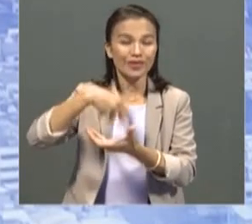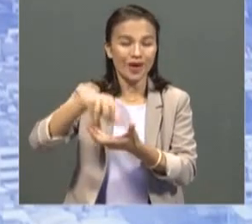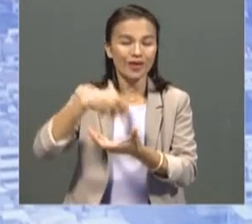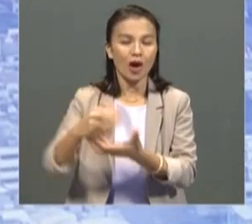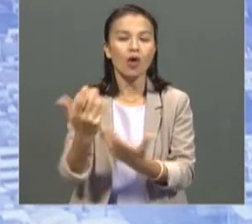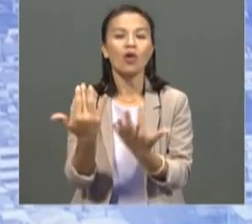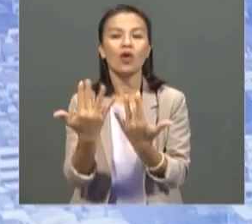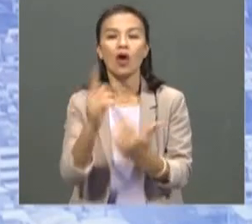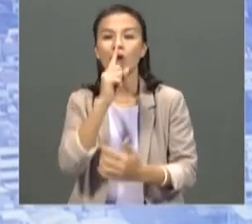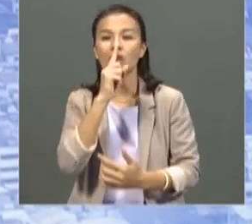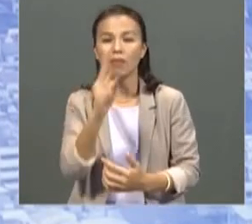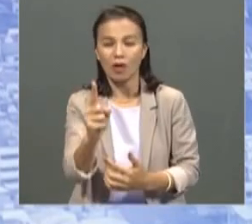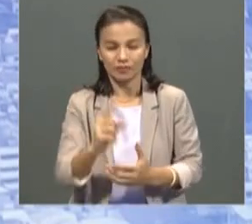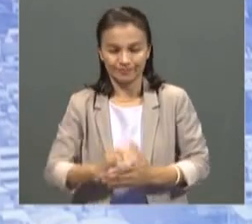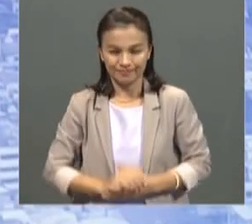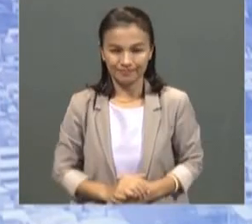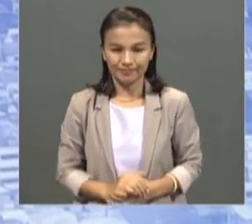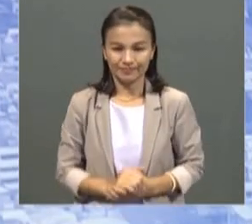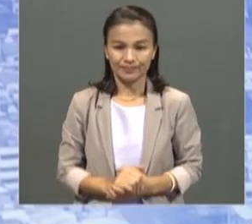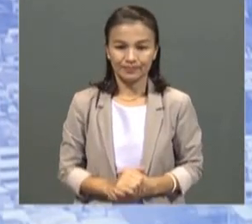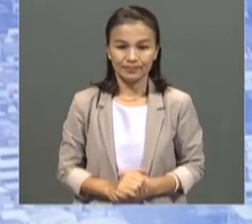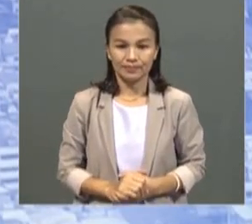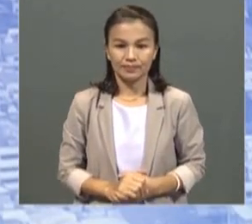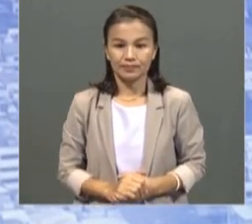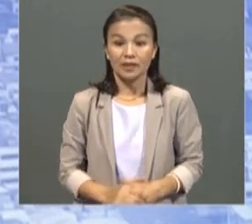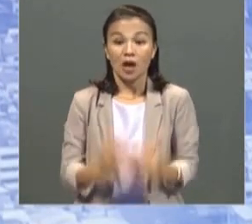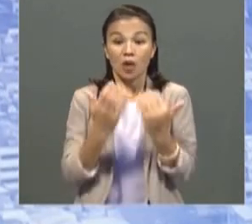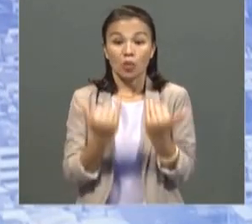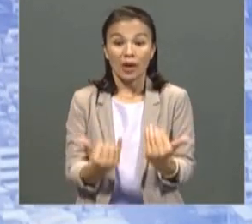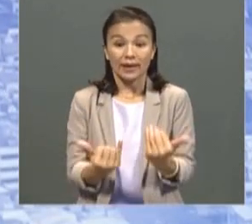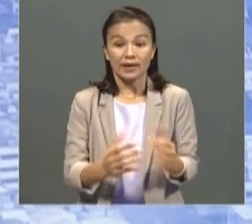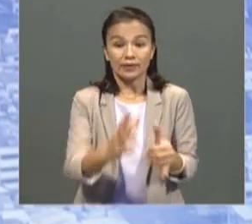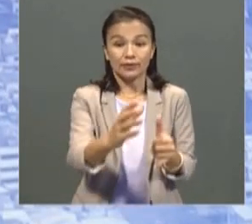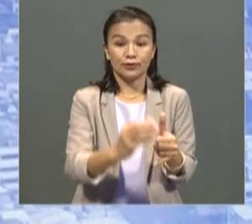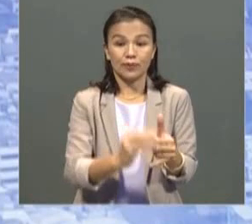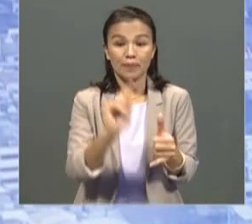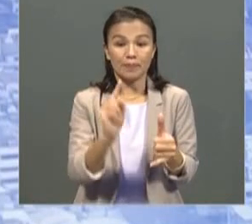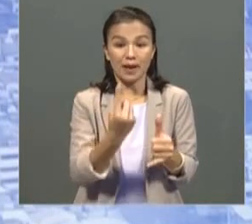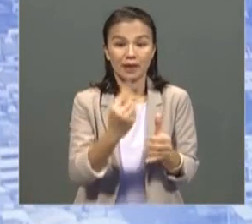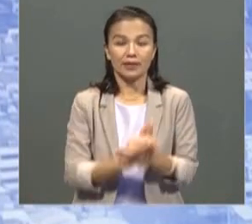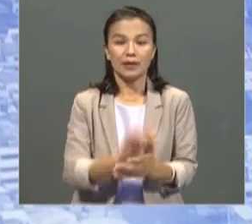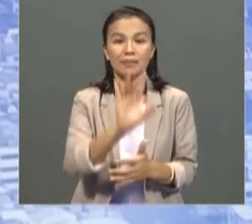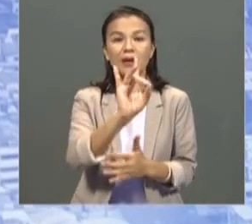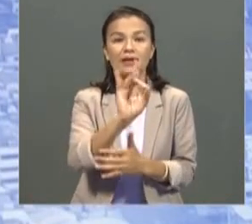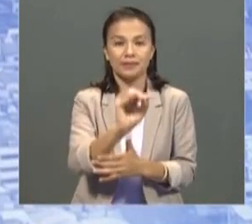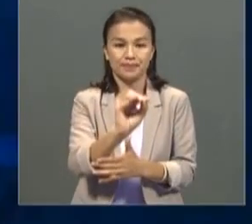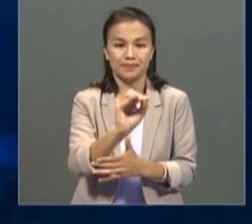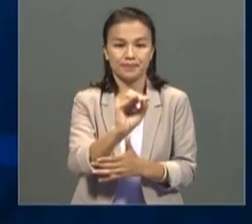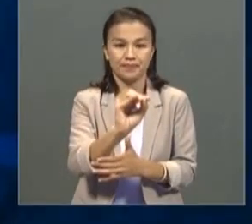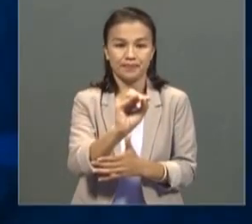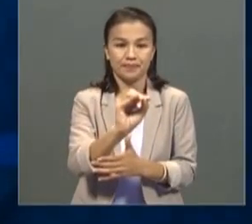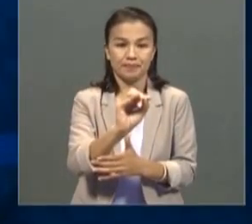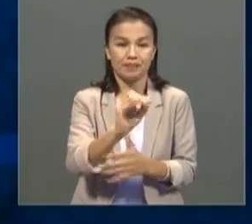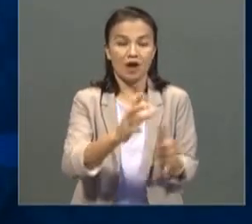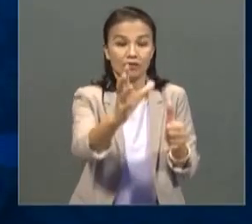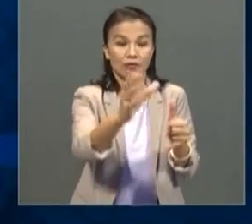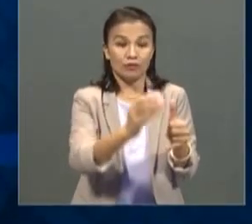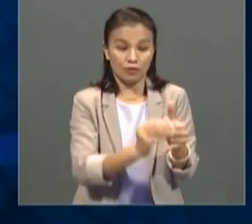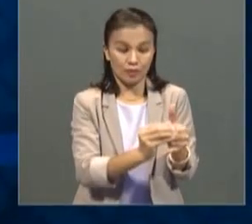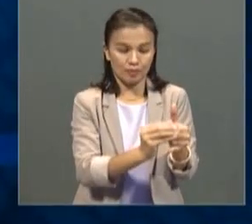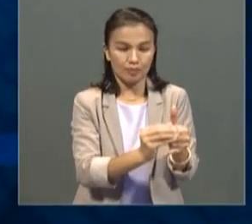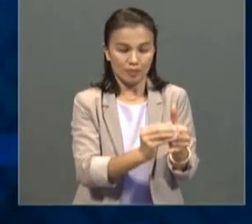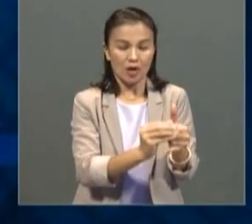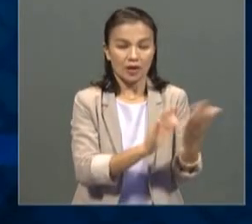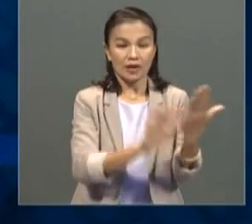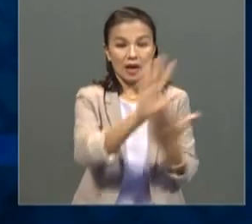ဆိုတော့အခုဒီနေ့နောက်ပိုင်းမှာကျွန်တော်ထည့်ပြီးတော့အသေးစိတ်တွေပြောသွားပါမယ်ဒီနေ့ကတော့ယောဂပိုးကုစစ်တဲ့သူကတော့အယောက်80ရှိပါတ